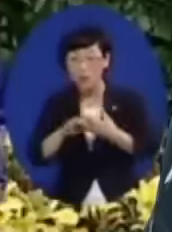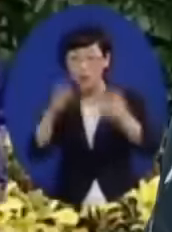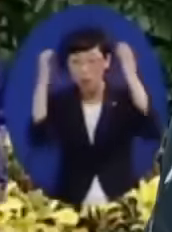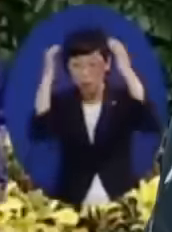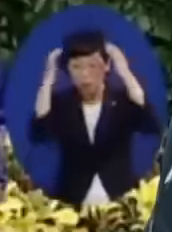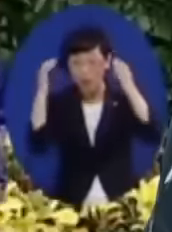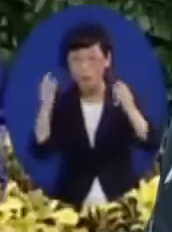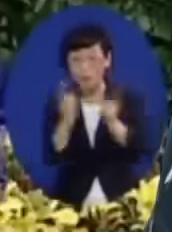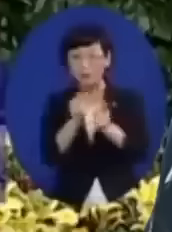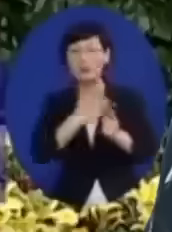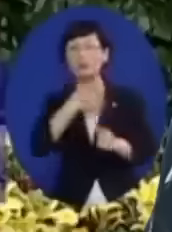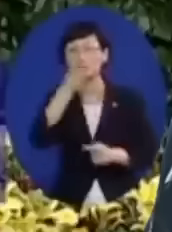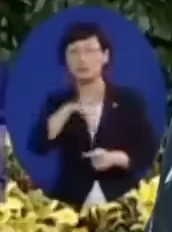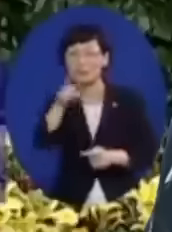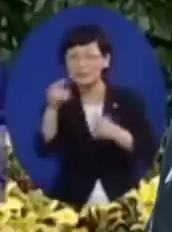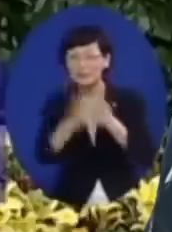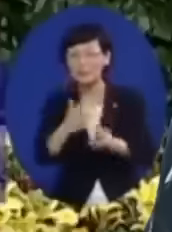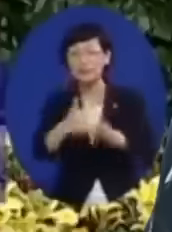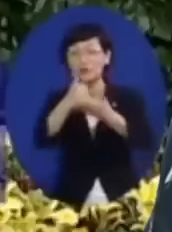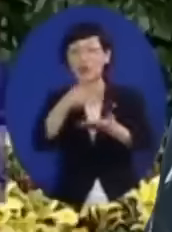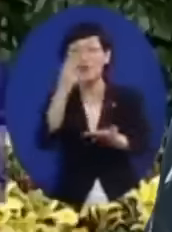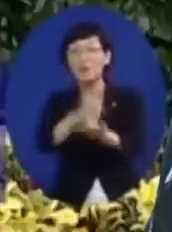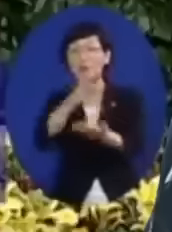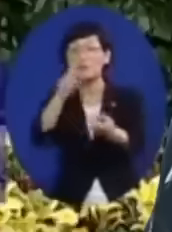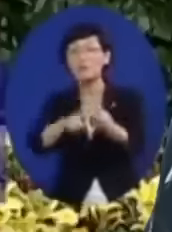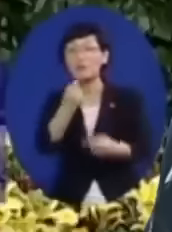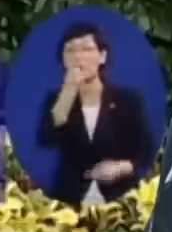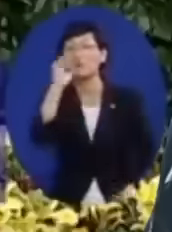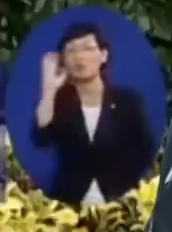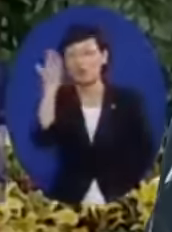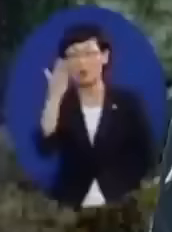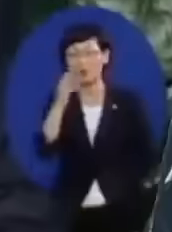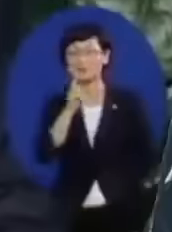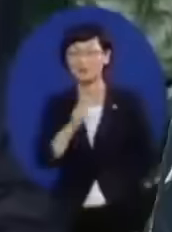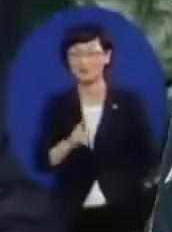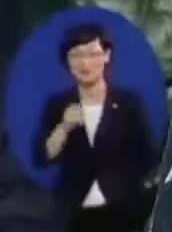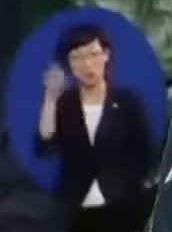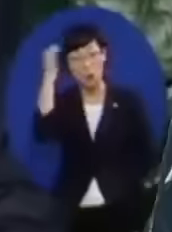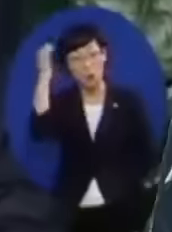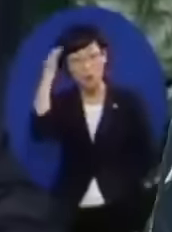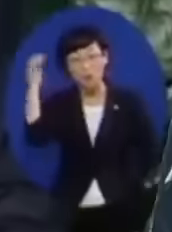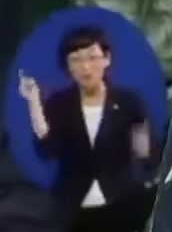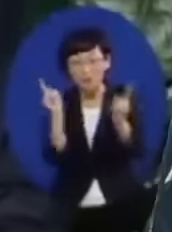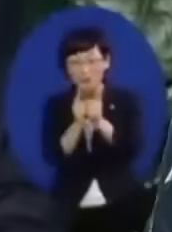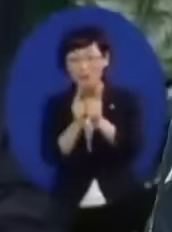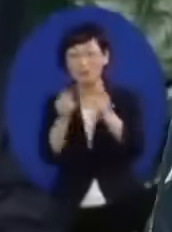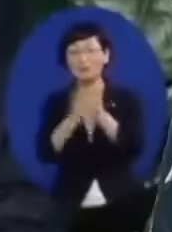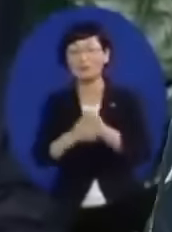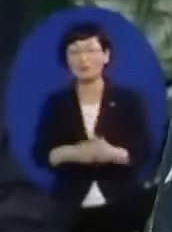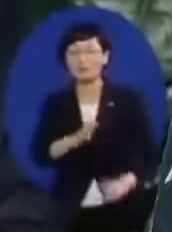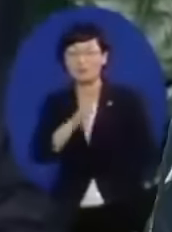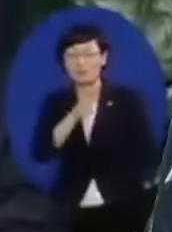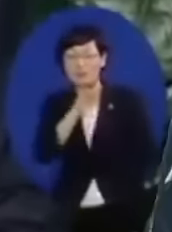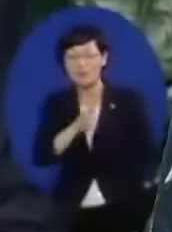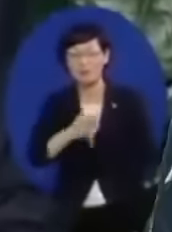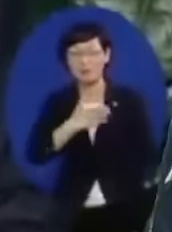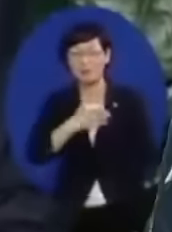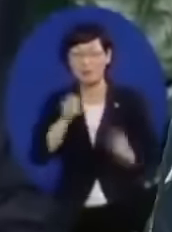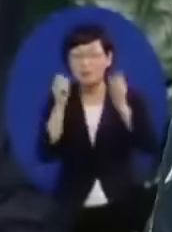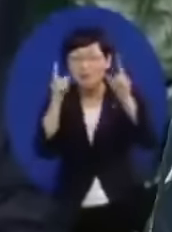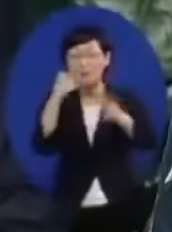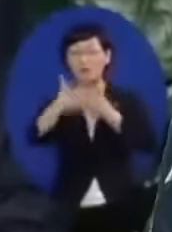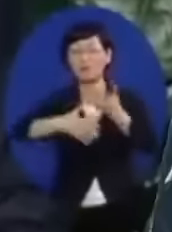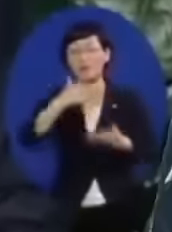유익이라 이로 말미암아 내가 주의 율례를 배우게 되었나이다. 고난을 당해서 비로소 깨닫고